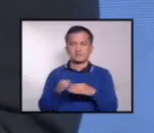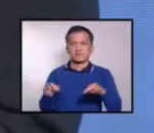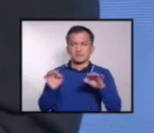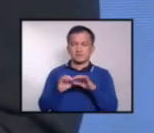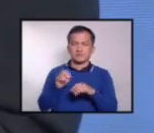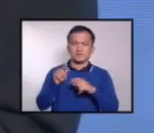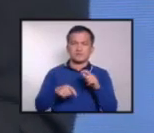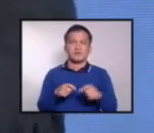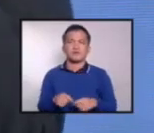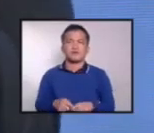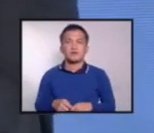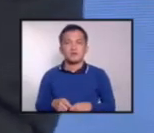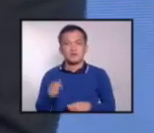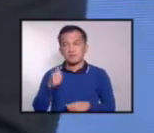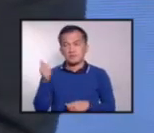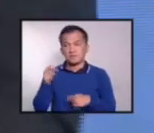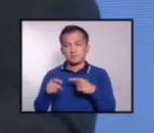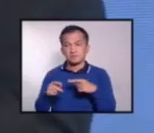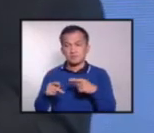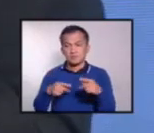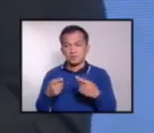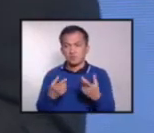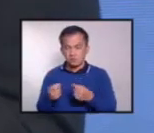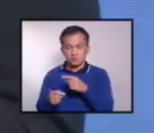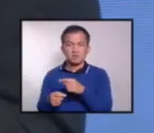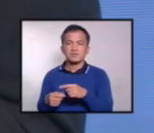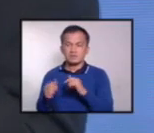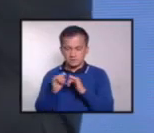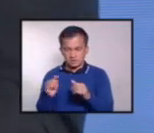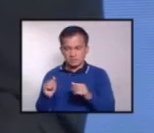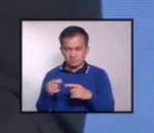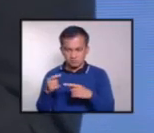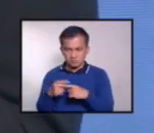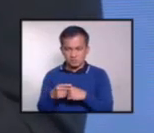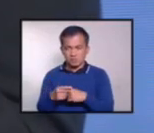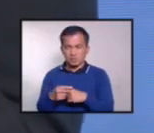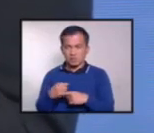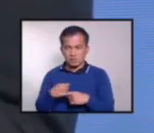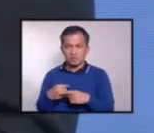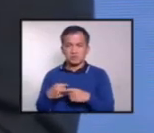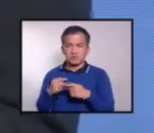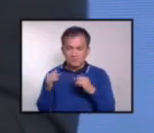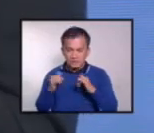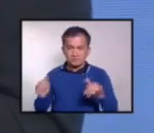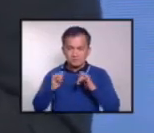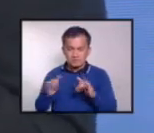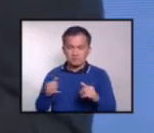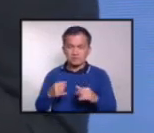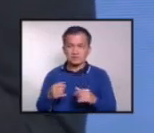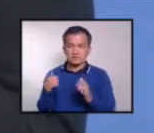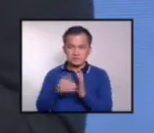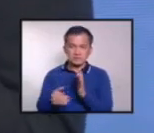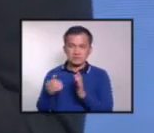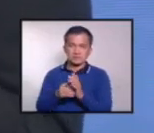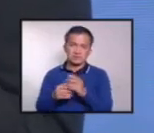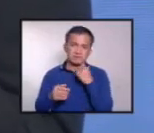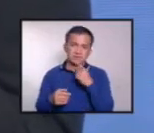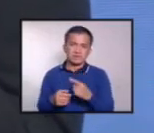test. Kung ibang tao yung gumawa niyan, tututulan mo ba? And ako, paulit-ulit yung sinasabi ko pagdating dun sa